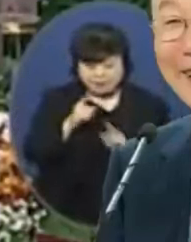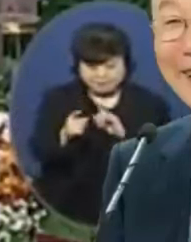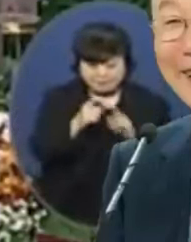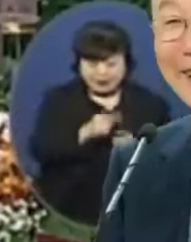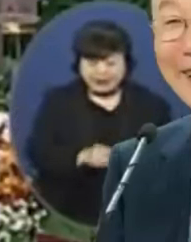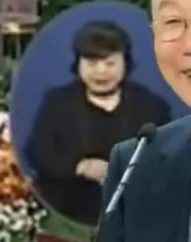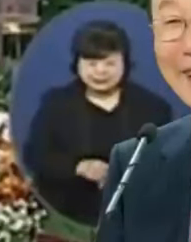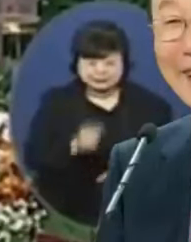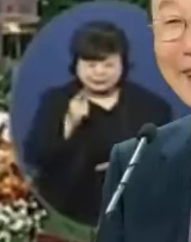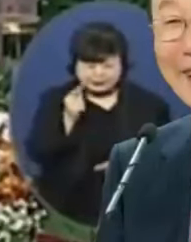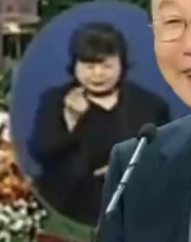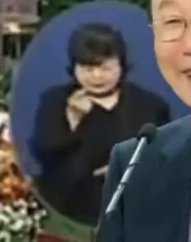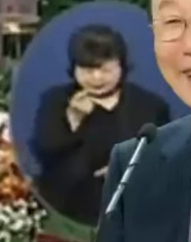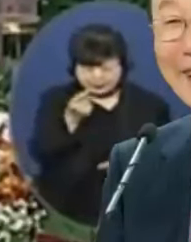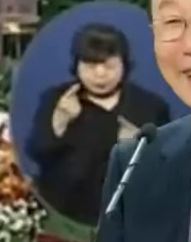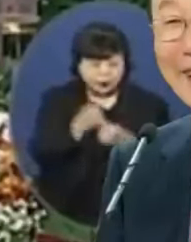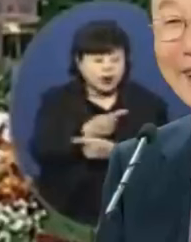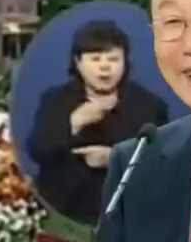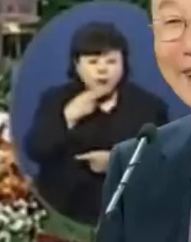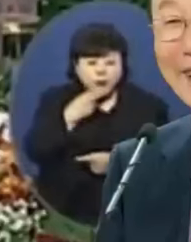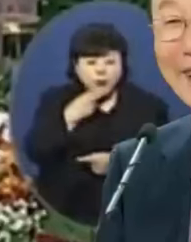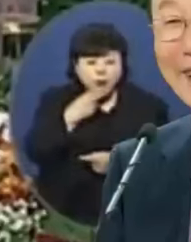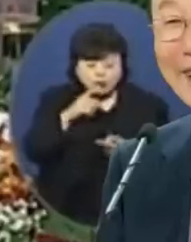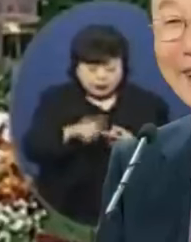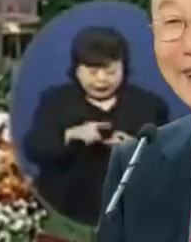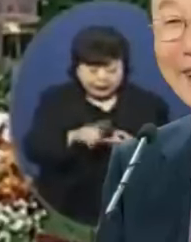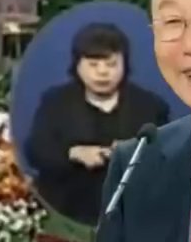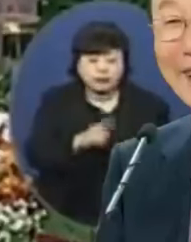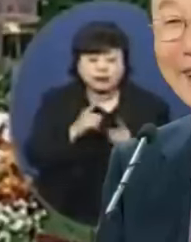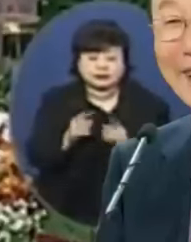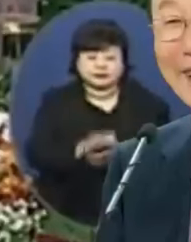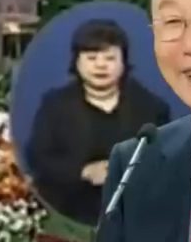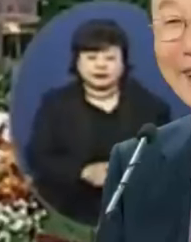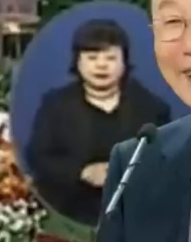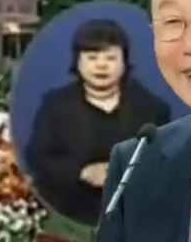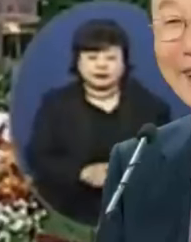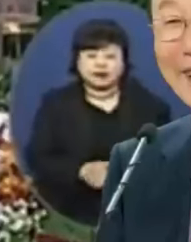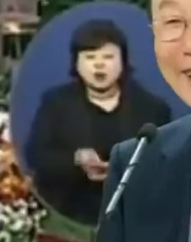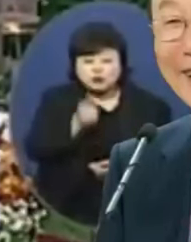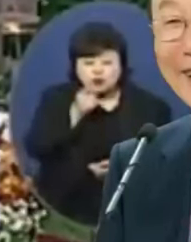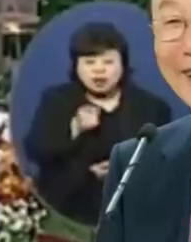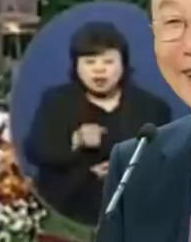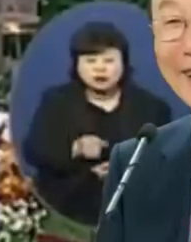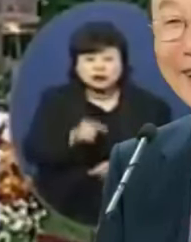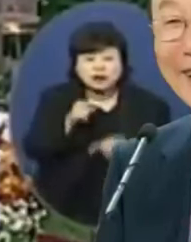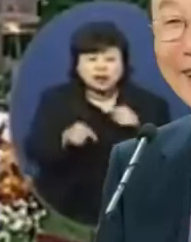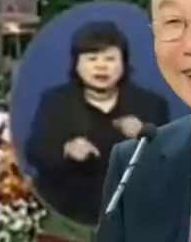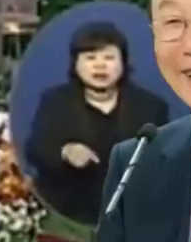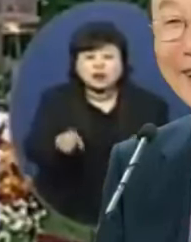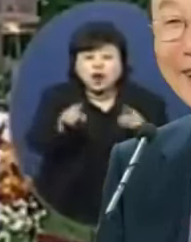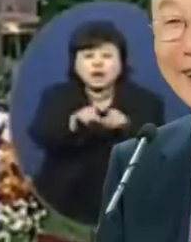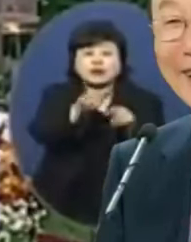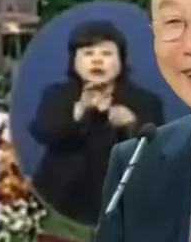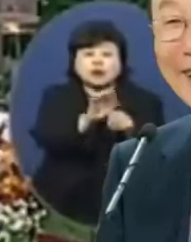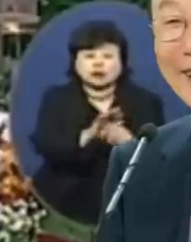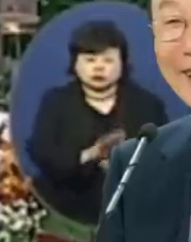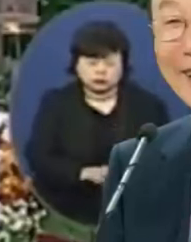말씀은 1.1핵도 변함이 없습니다. 하나님께서 말씀하기를 내가 물 가운데를 지날 때 내가 너와 함께 할